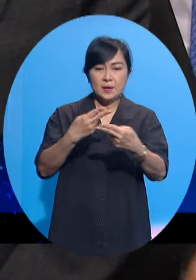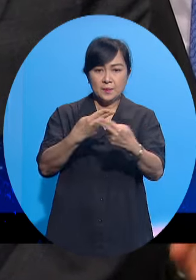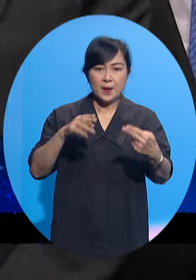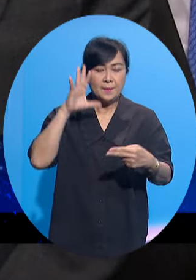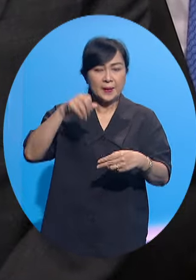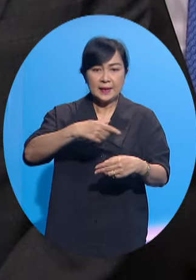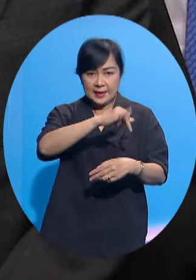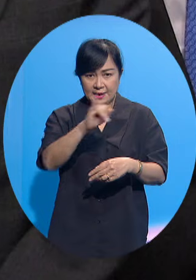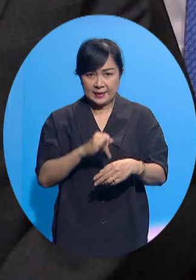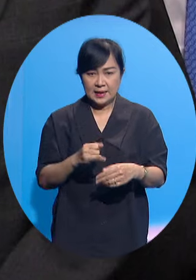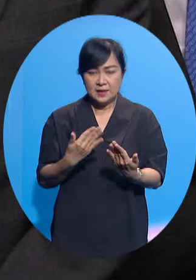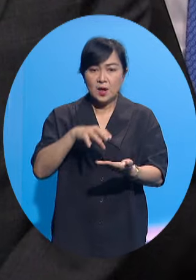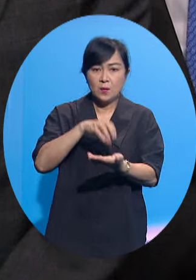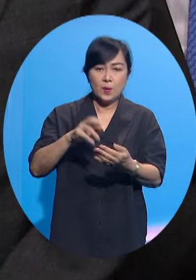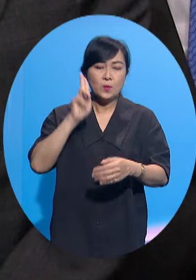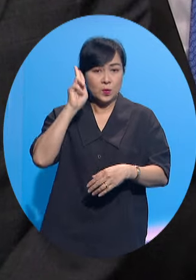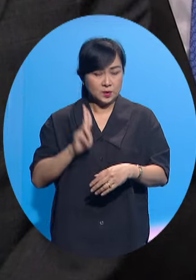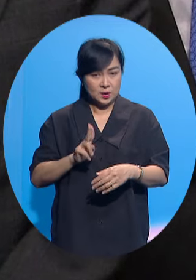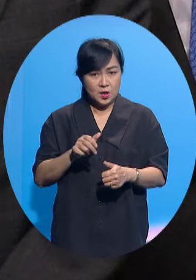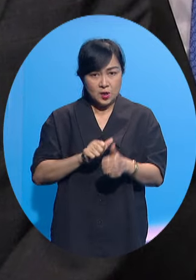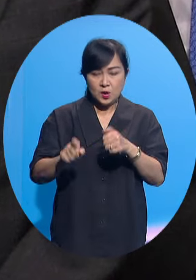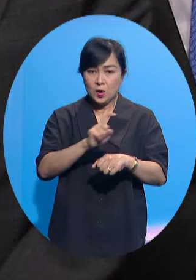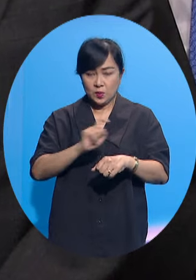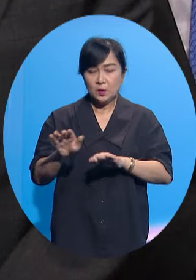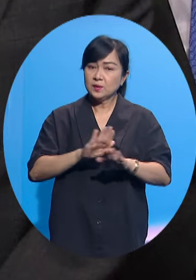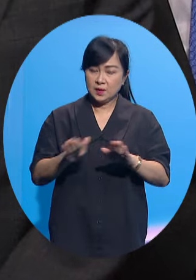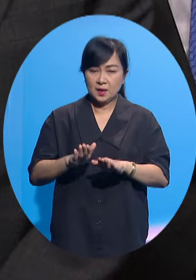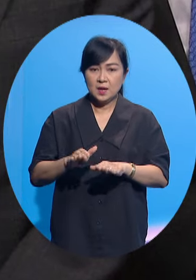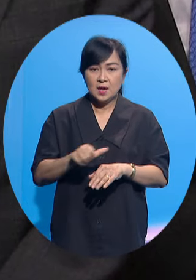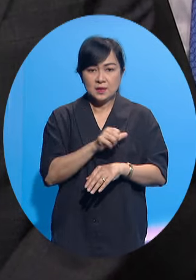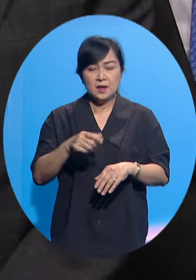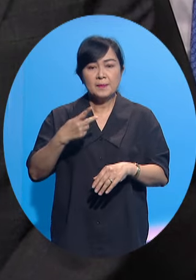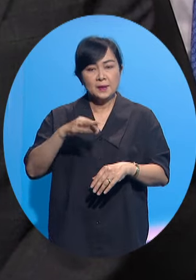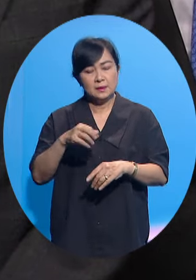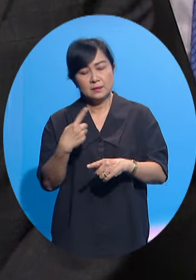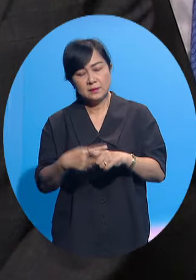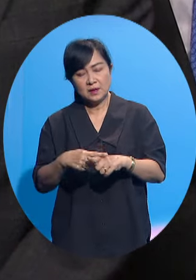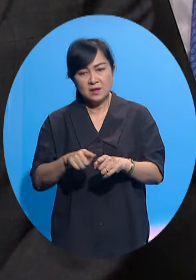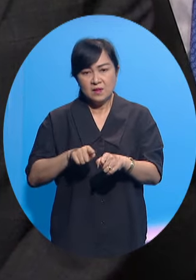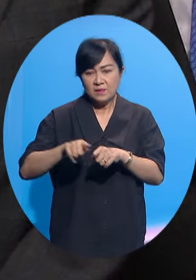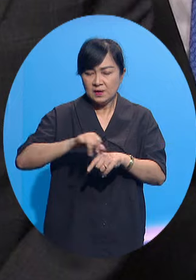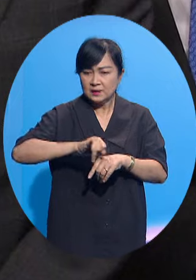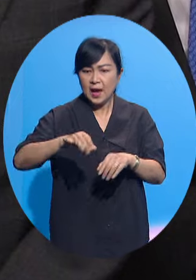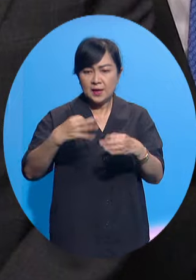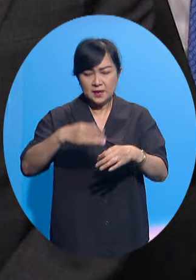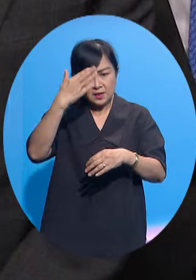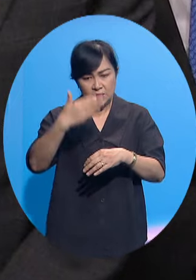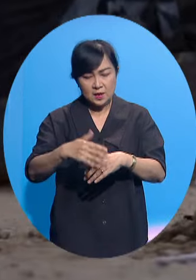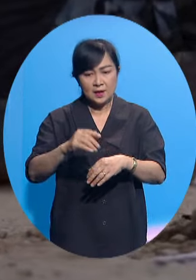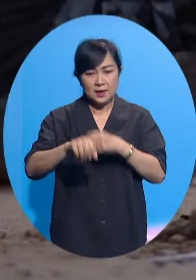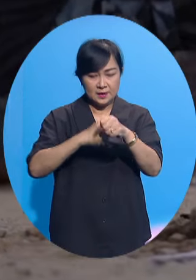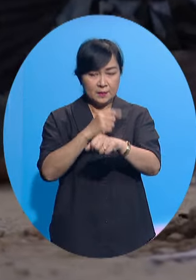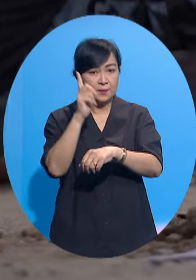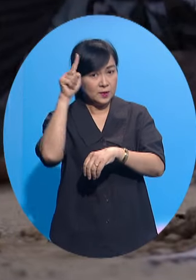gaza tuyên bố đây là khu vực quân sự nếu điều đó được thực hiện thì số Người Palestine thiệt mạng sẽ vượt xa những gì đã diễn ra trong năm đầu